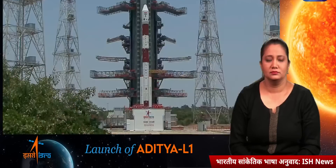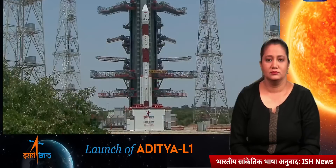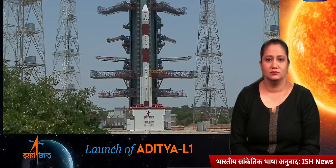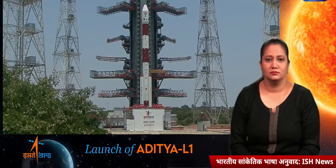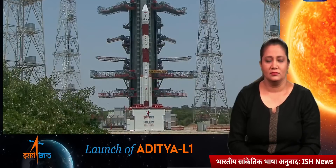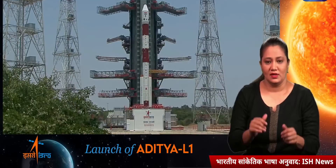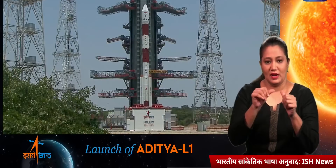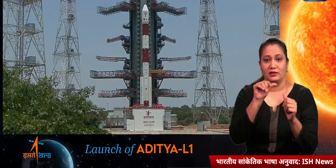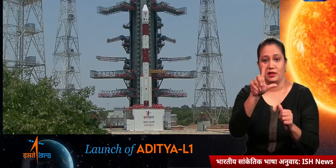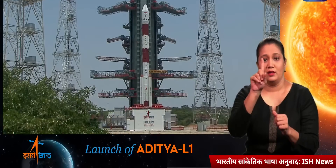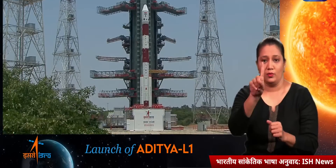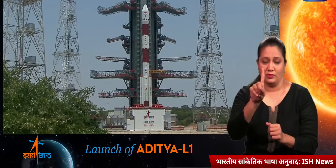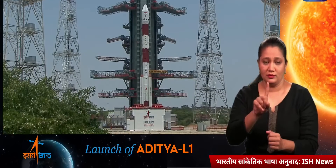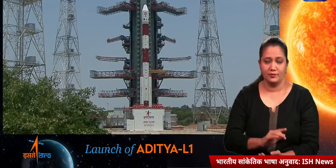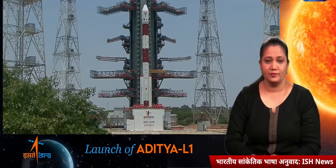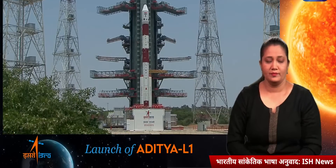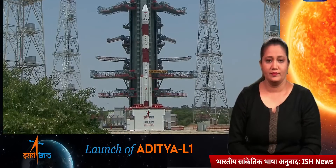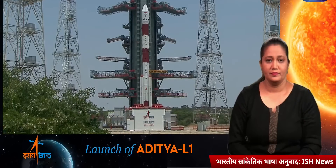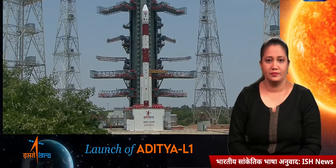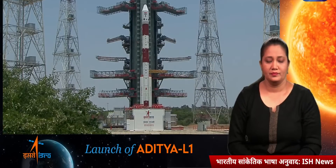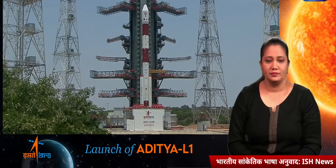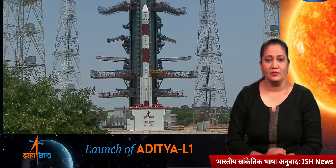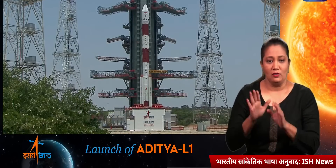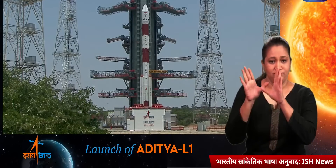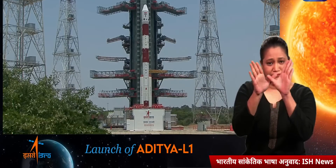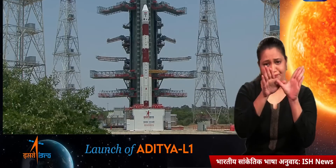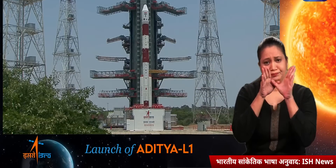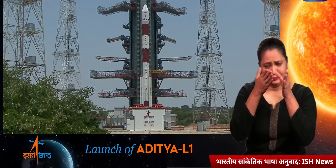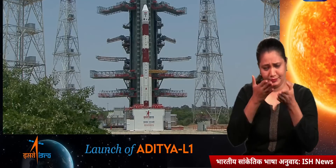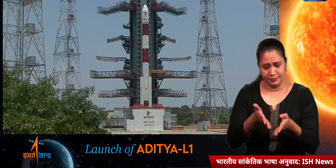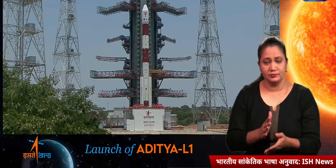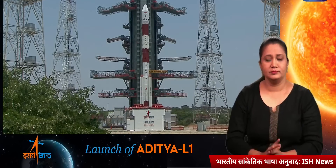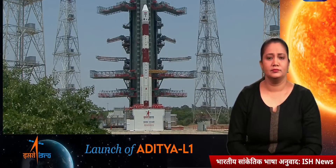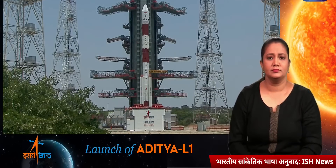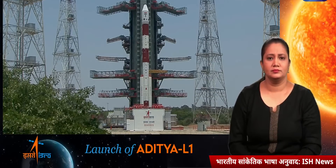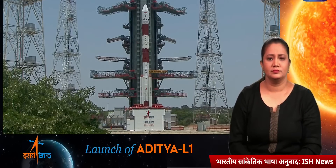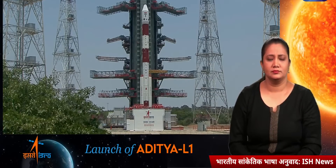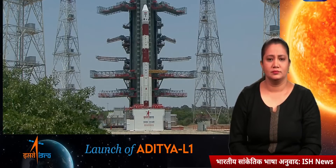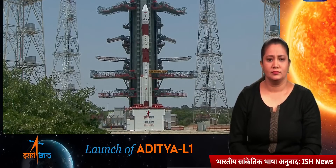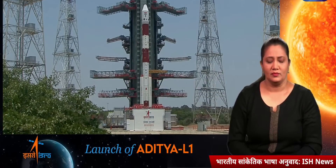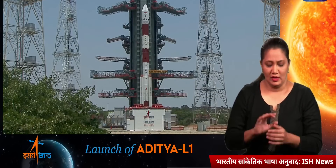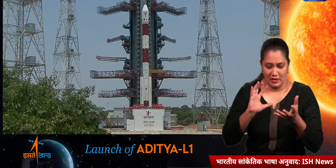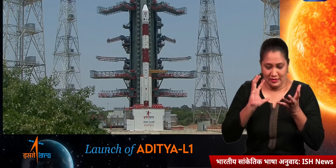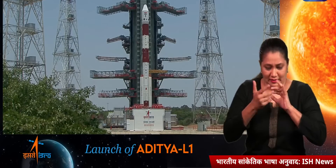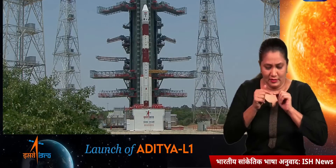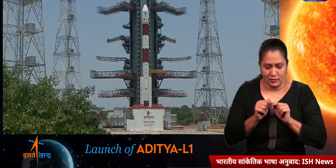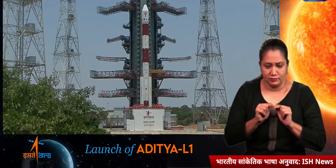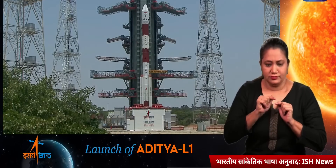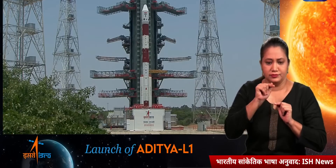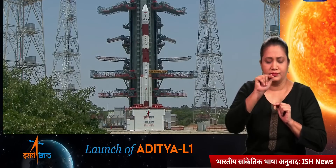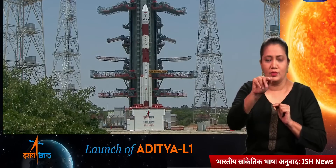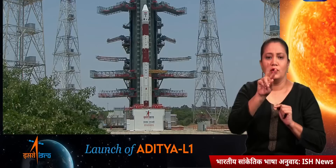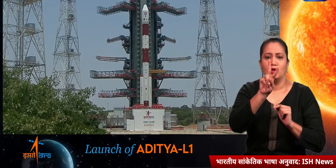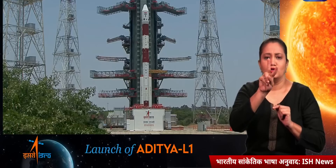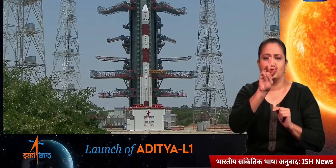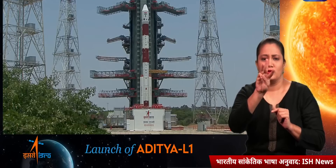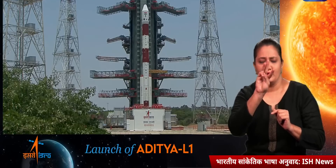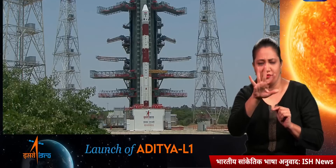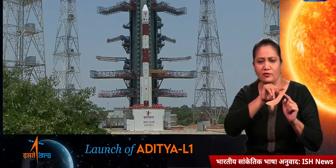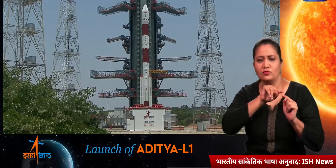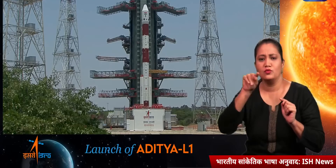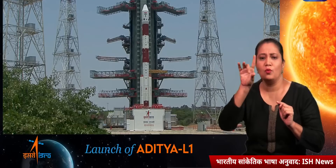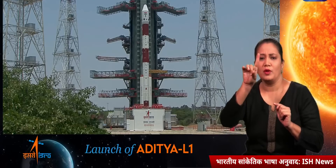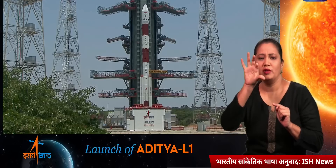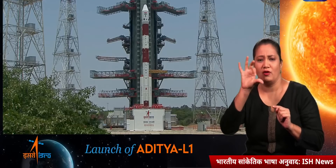आदित्य L1 जो कि अंतरिक्ष यान है इस मिशन का, इसको पृथ्वी से 235 बाई 19,500 किलोमीटर